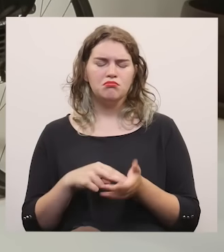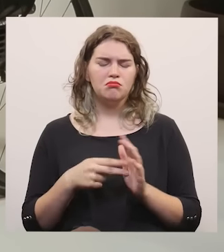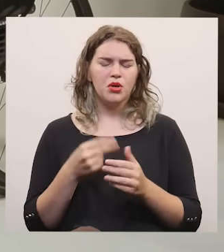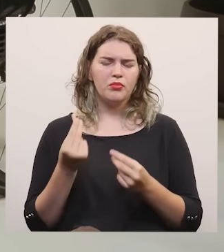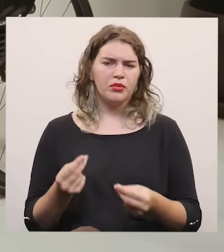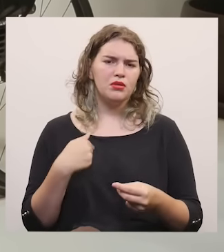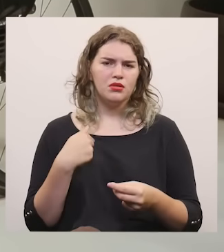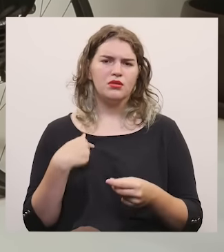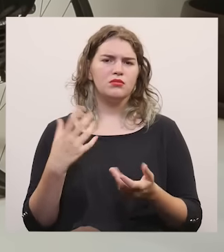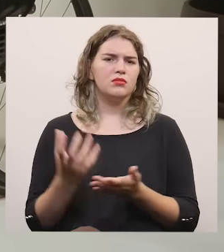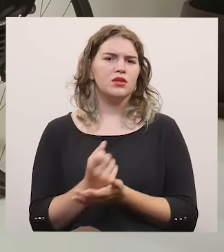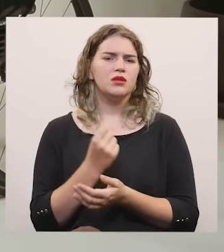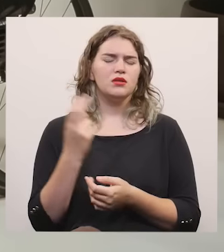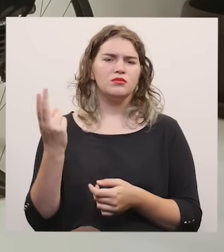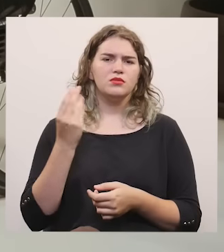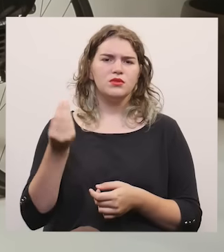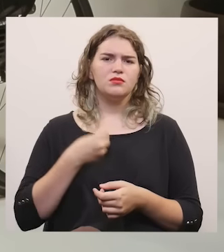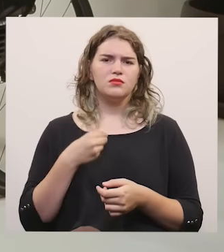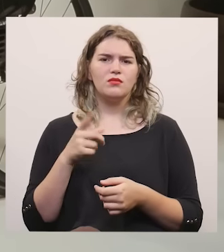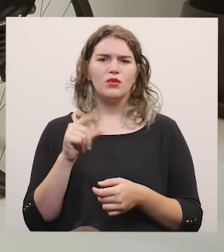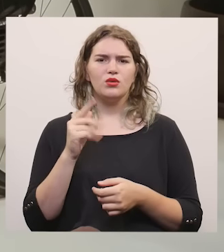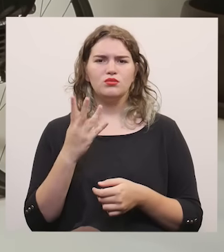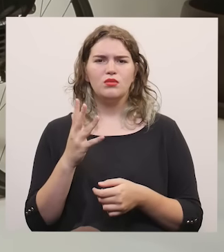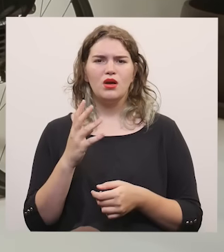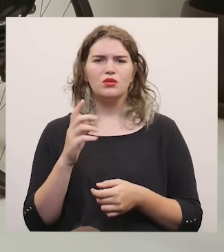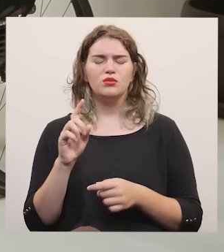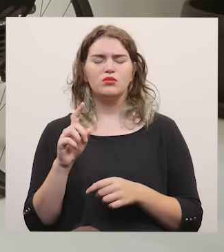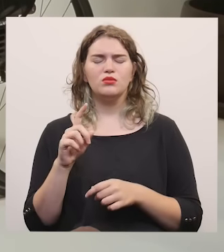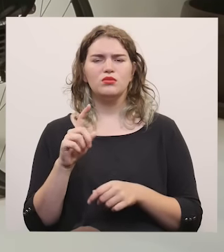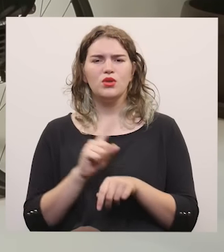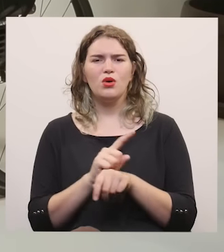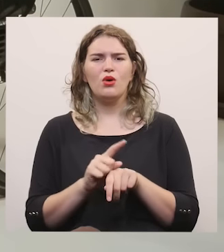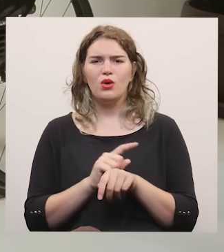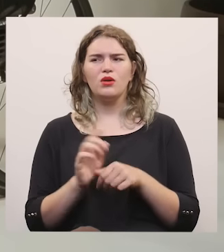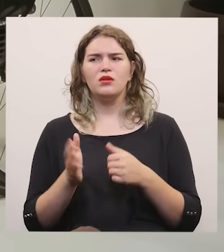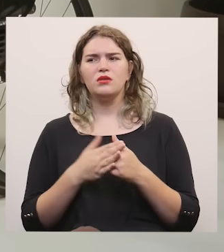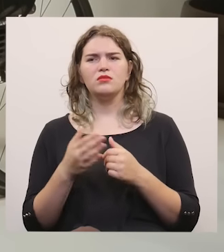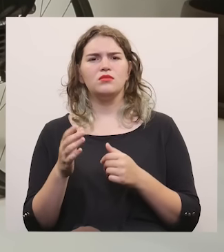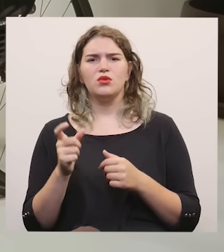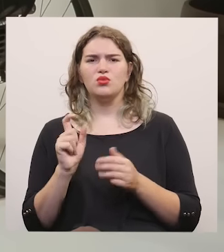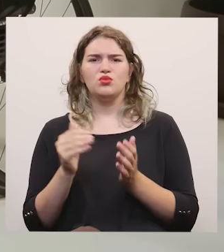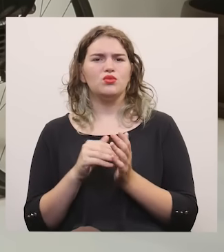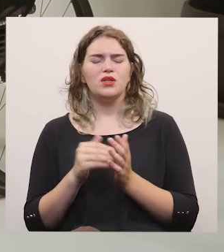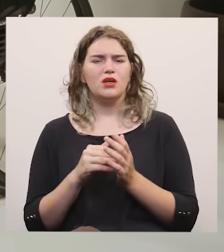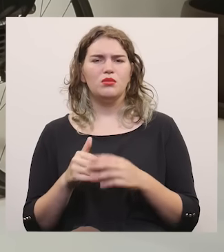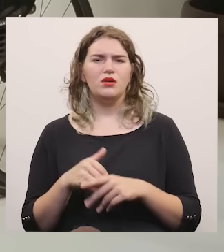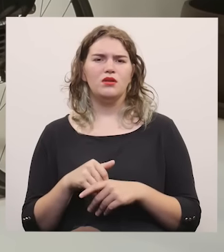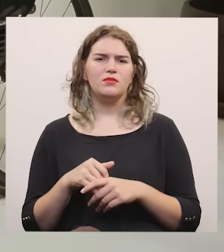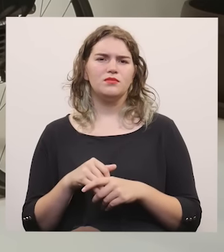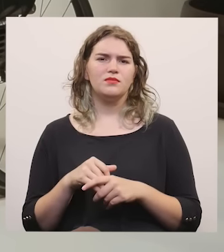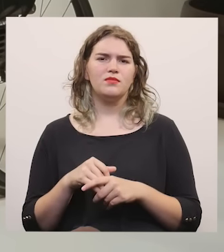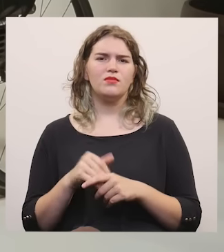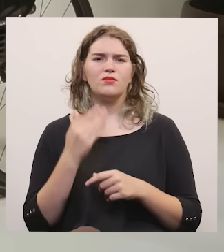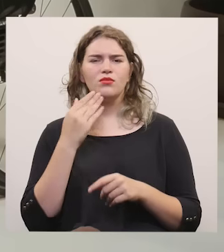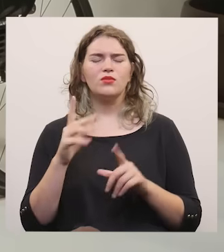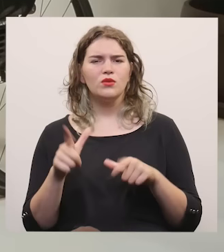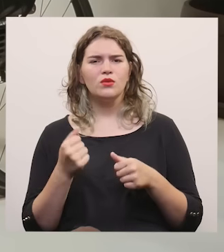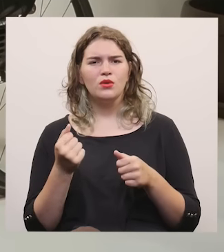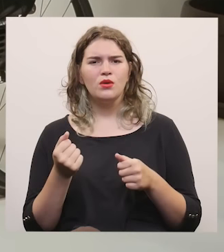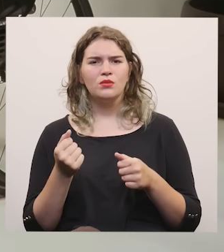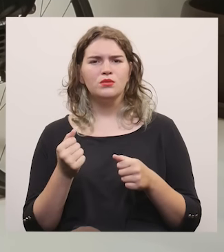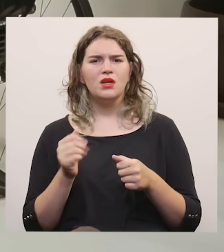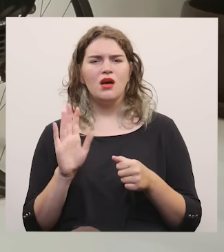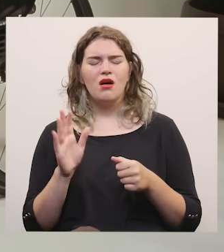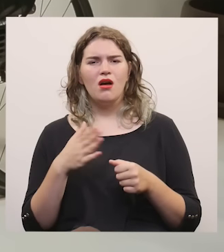Da. Dumnezeu m-a binecuvântat. Nu trebuie 24 de ore din 24 să fii lângă el. Acum, mulțumim lui Dumnezeu